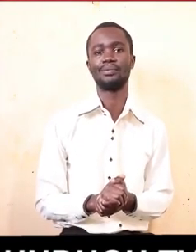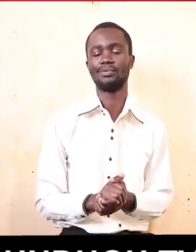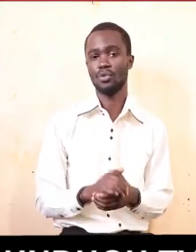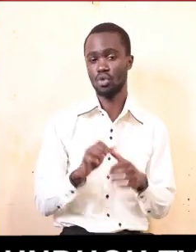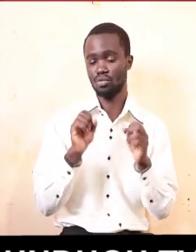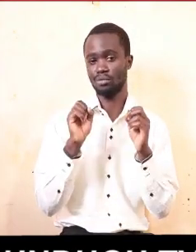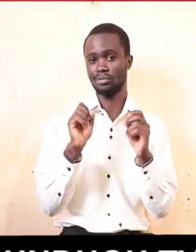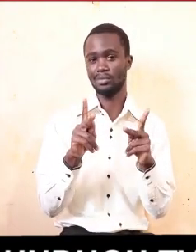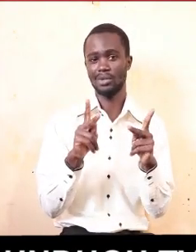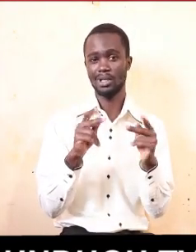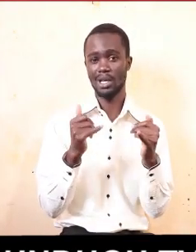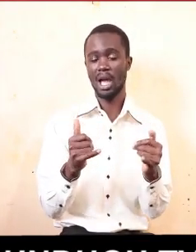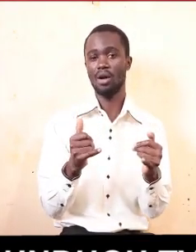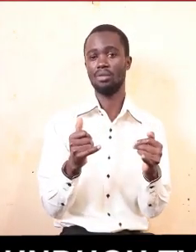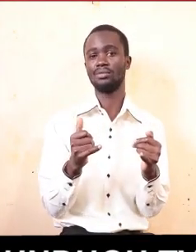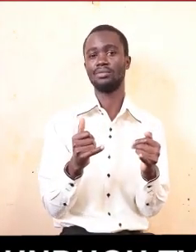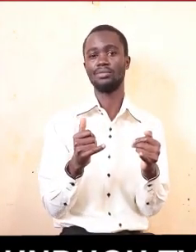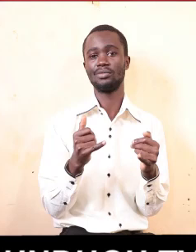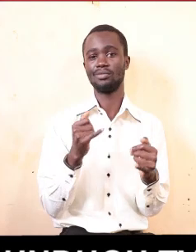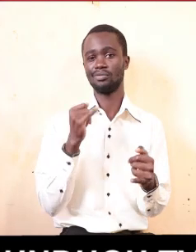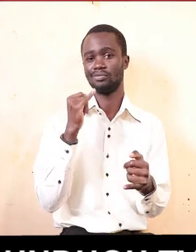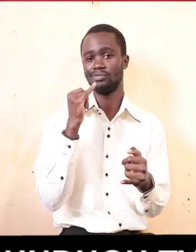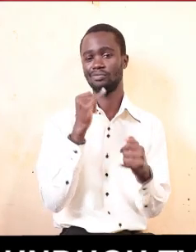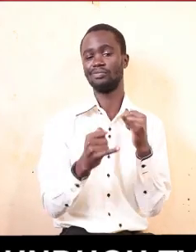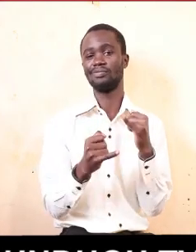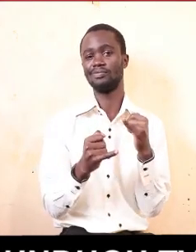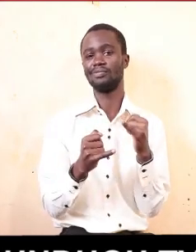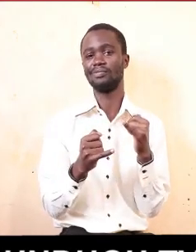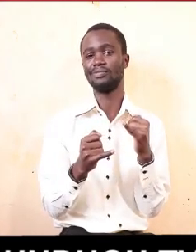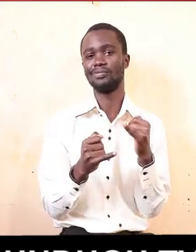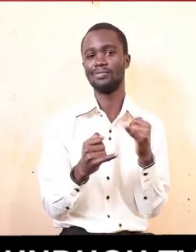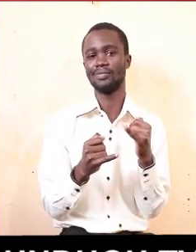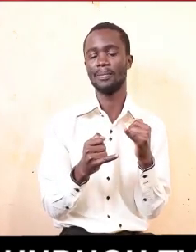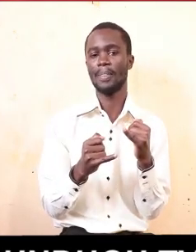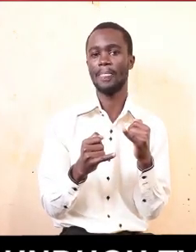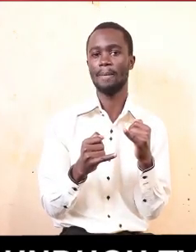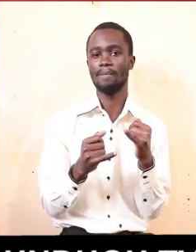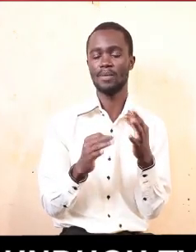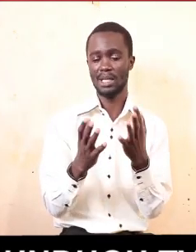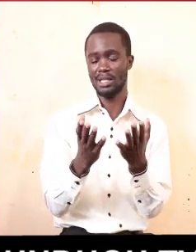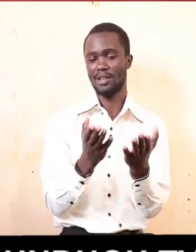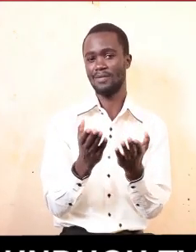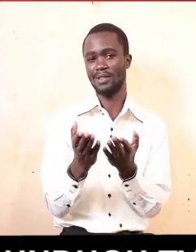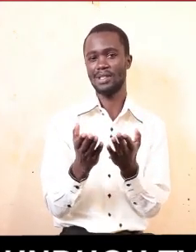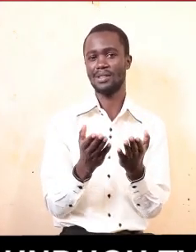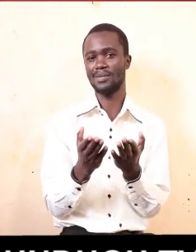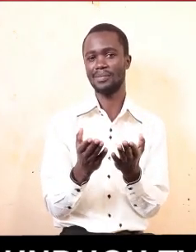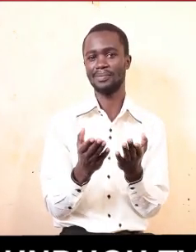Basi tumefika mwisho wa ibada.